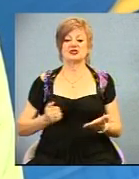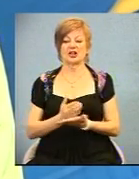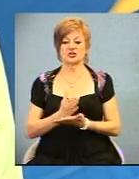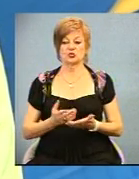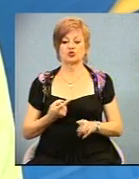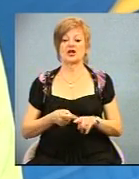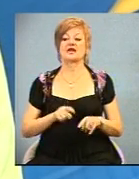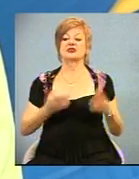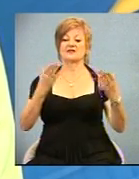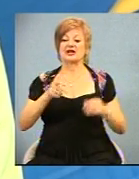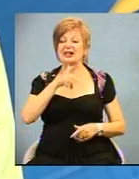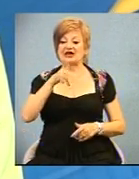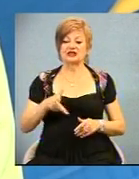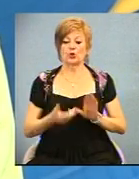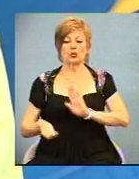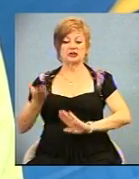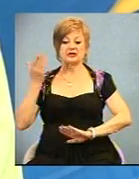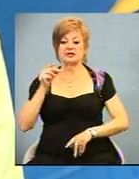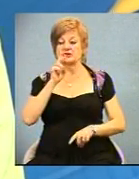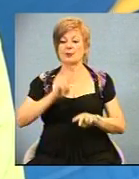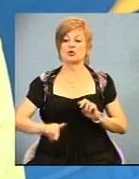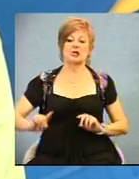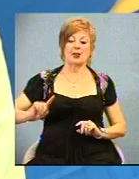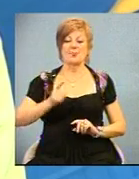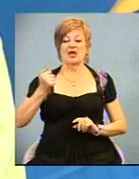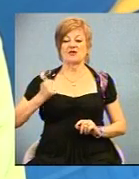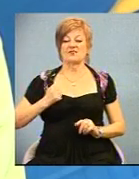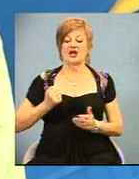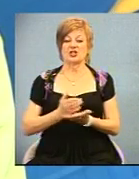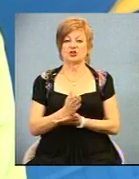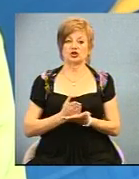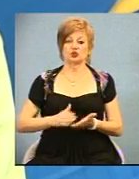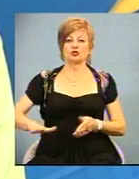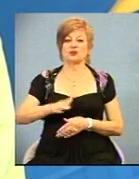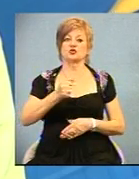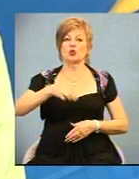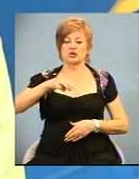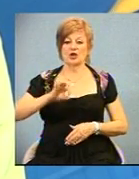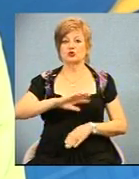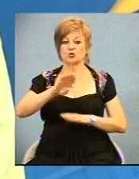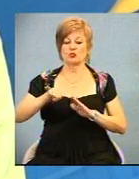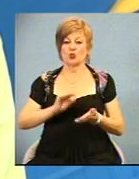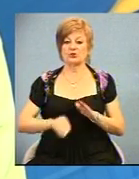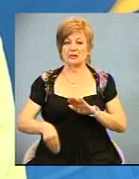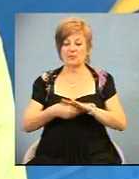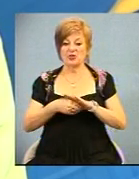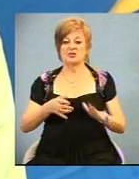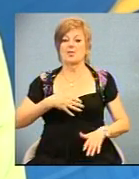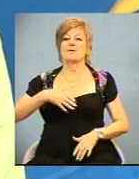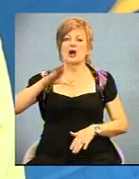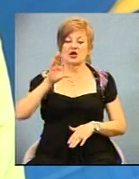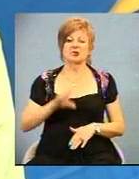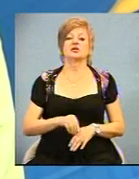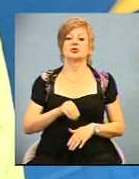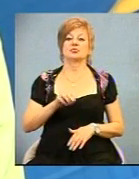цього дня, 3 роки тому, формування втратило першого військовослужбовця у зоні АТО. Від уламку міни під селом Дякове загинув офіцер